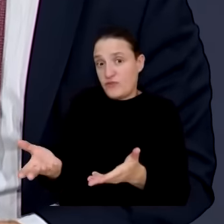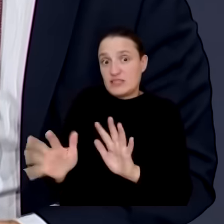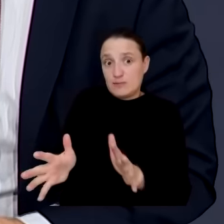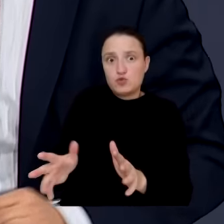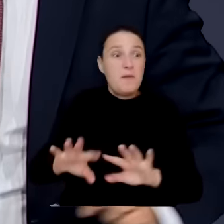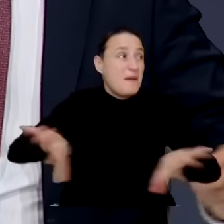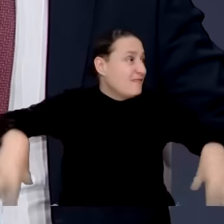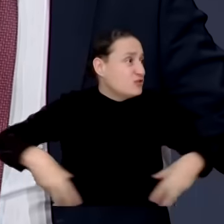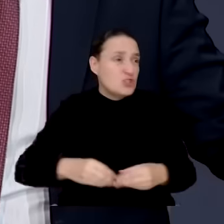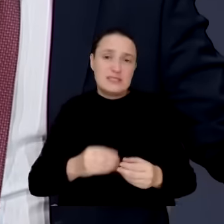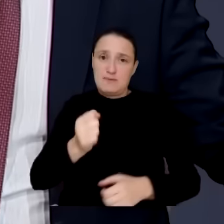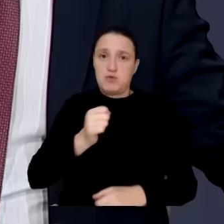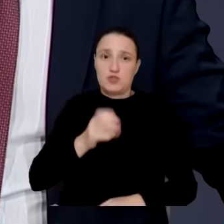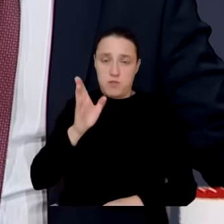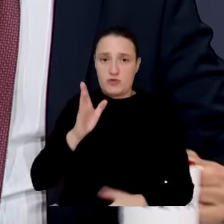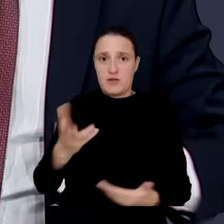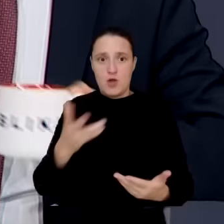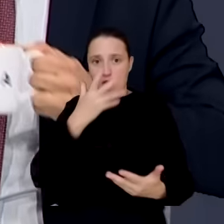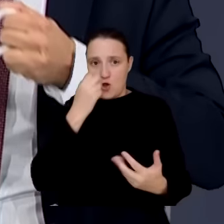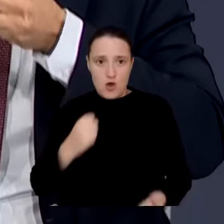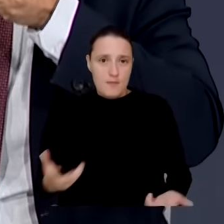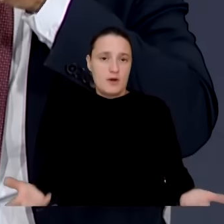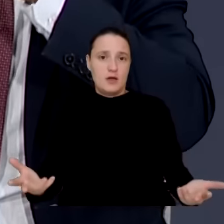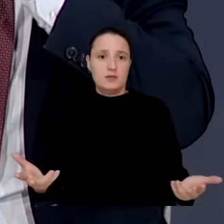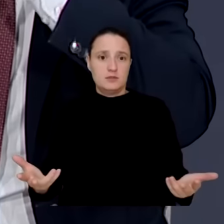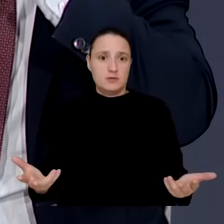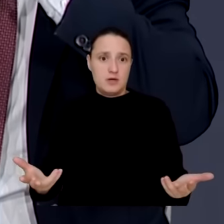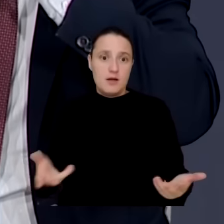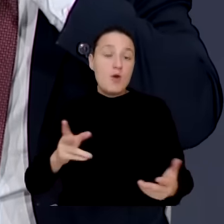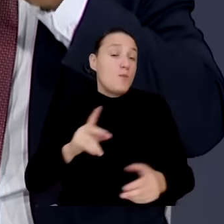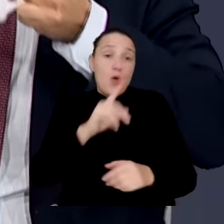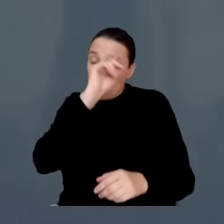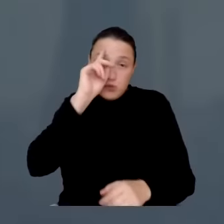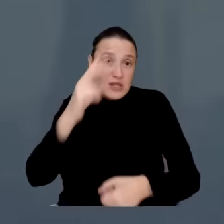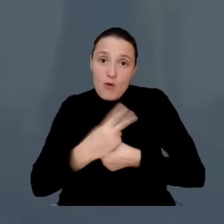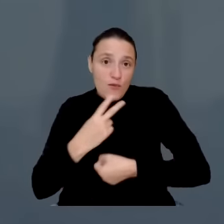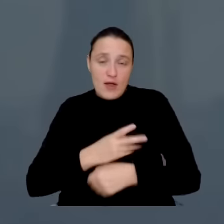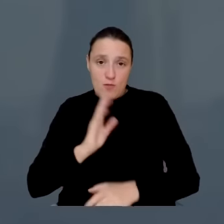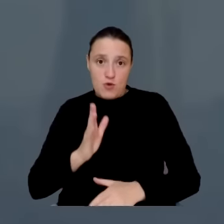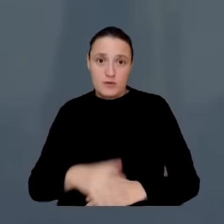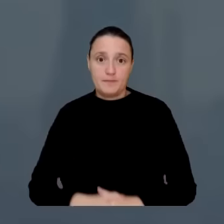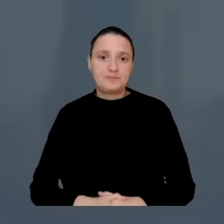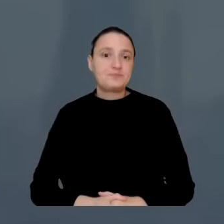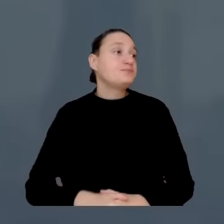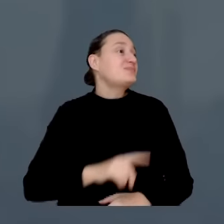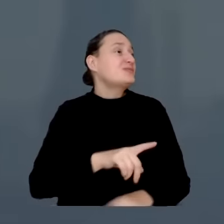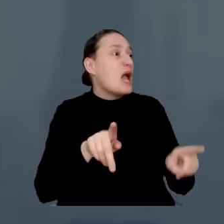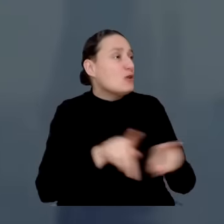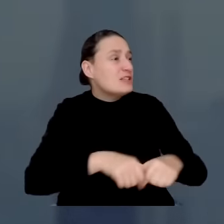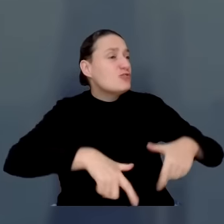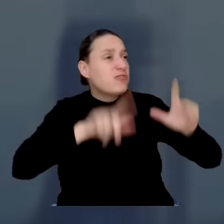wszyscy mamy taki taki smród po prostu tego że ludzie nam po prostu przestają ufać ale sama krytykowała za to